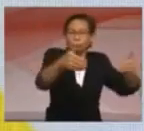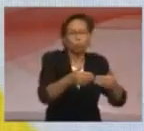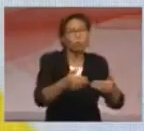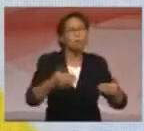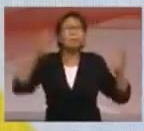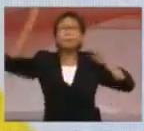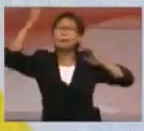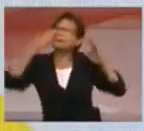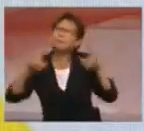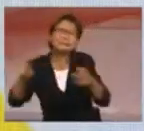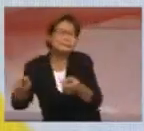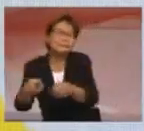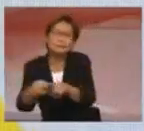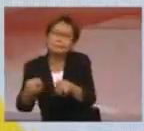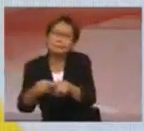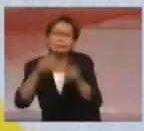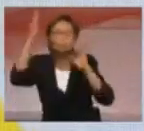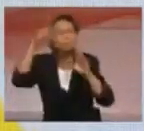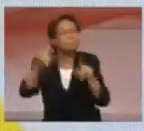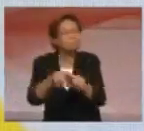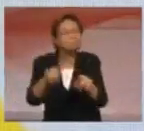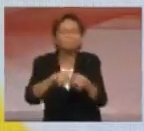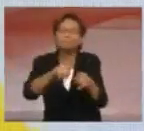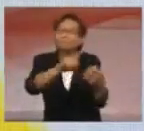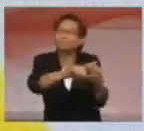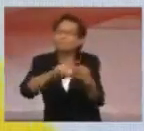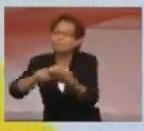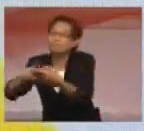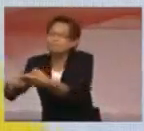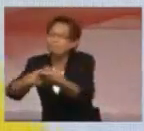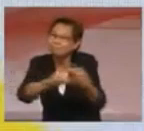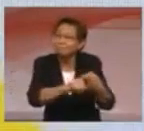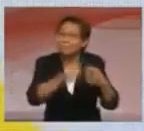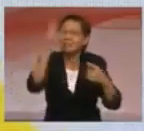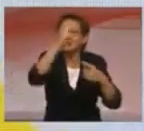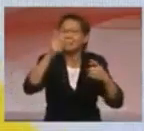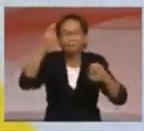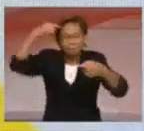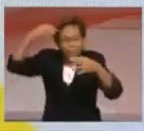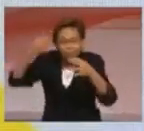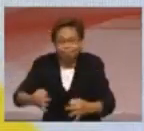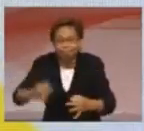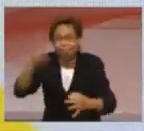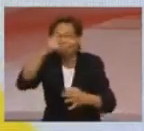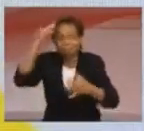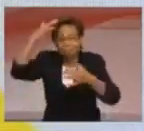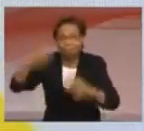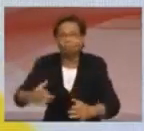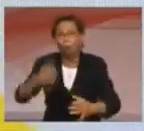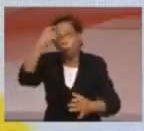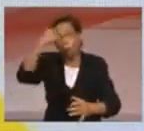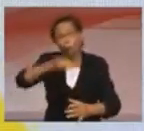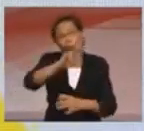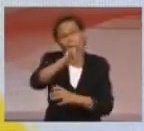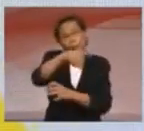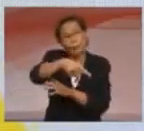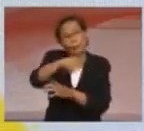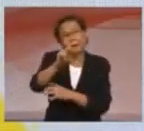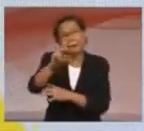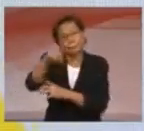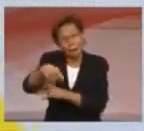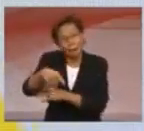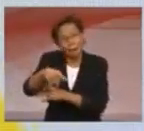juga tidak terkecuali. Apabila kerajaan mengambil keputusan untuk melaksanakan Perintah Kawalan